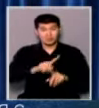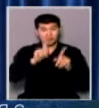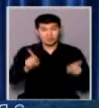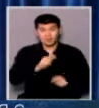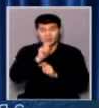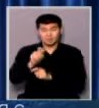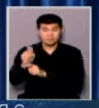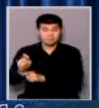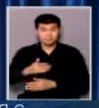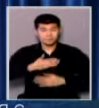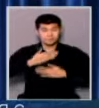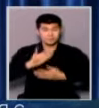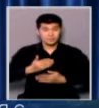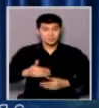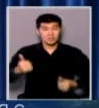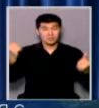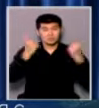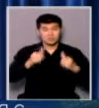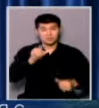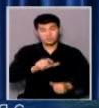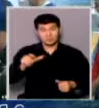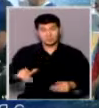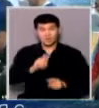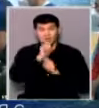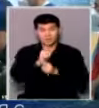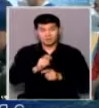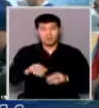им благодарственные письма. Спортсмены, в свою очередь,